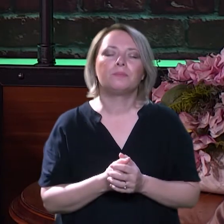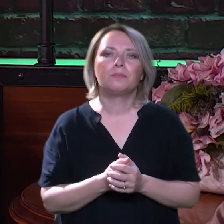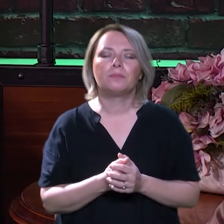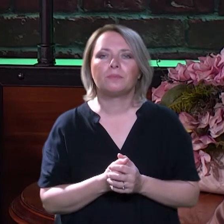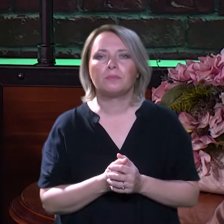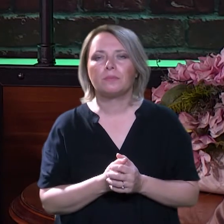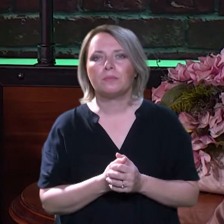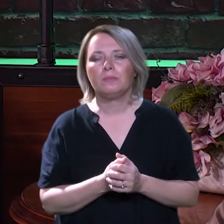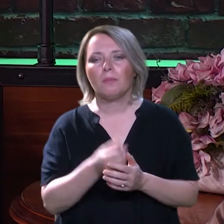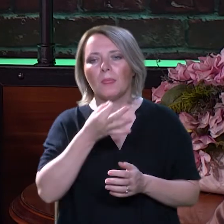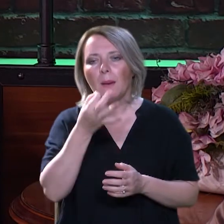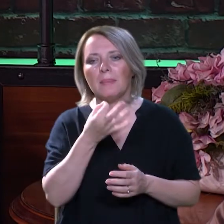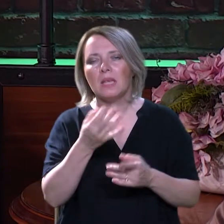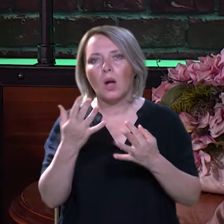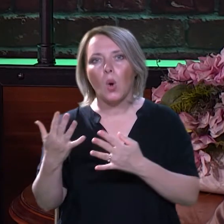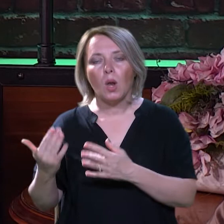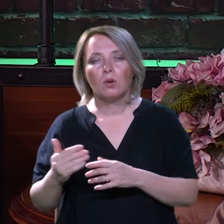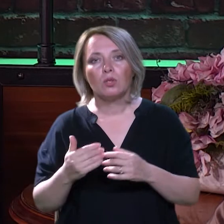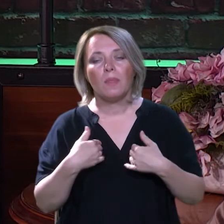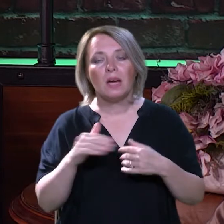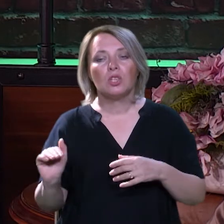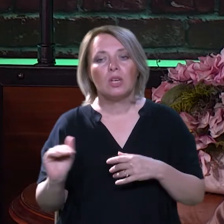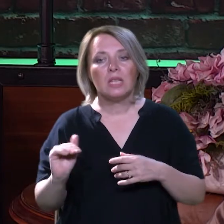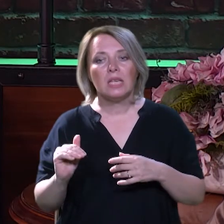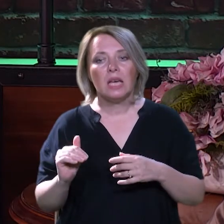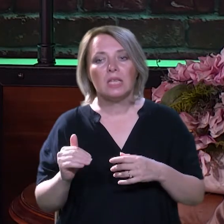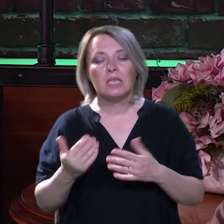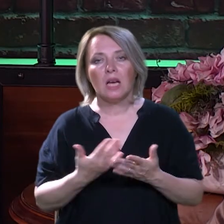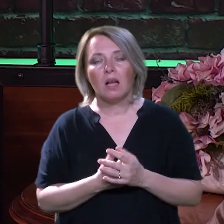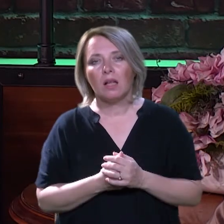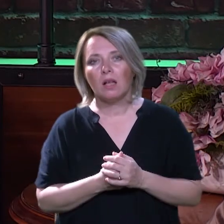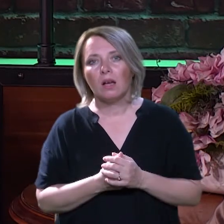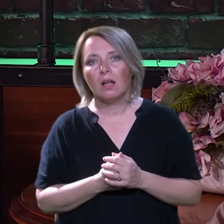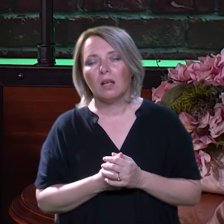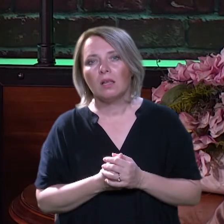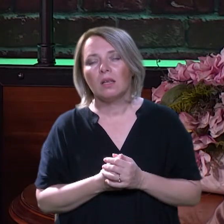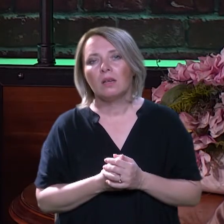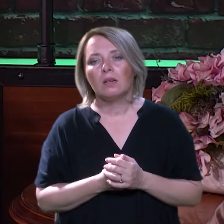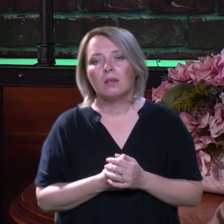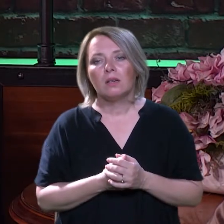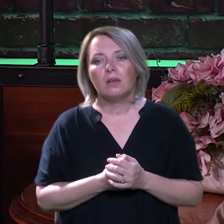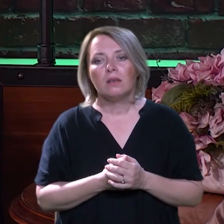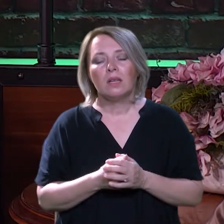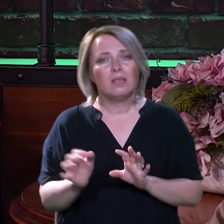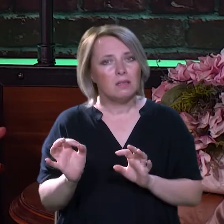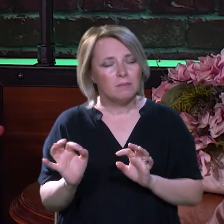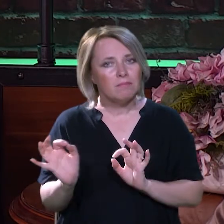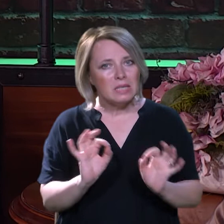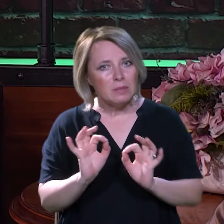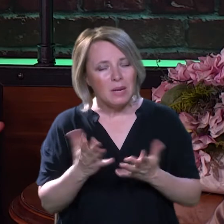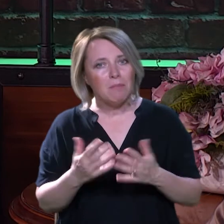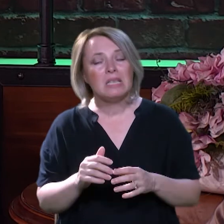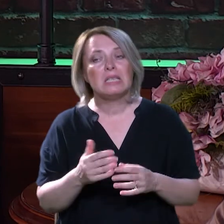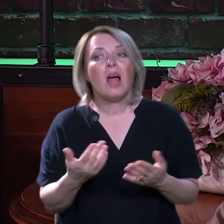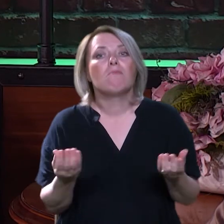govoru. Tako da je pitanje koliko su naša djeca, odnosno znamo, ali evo postavljam retoričko pitanje, spremna